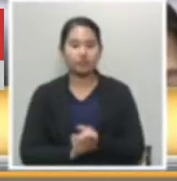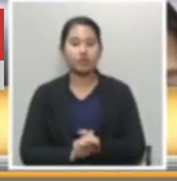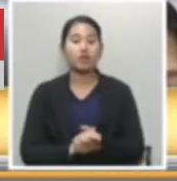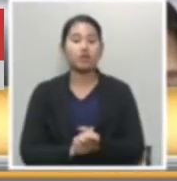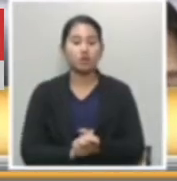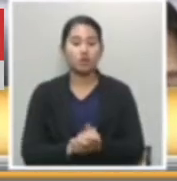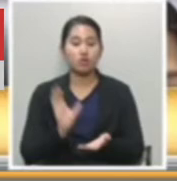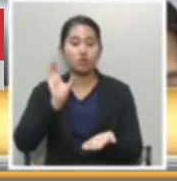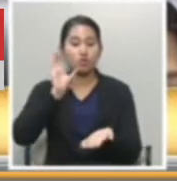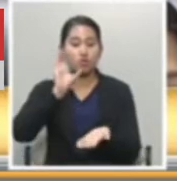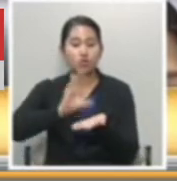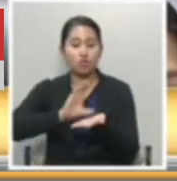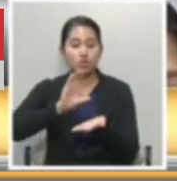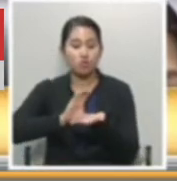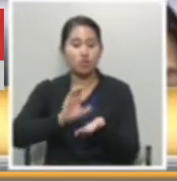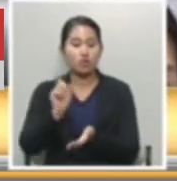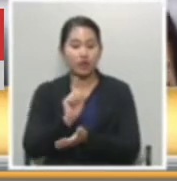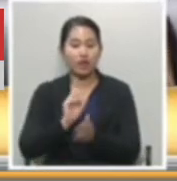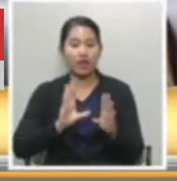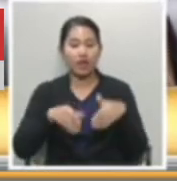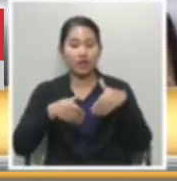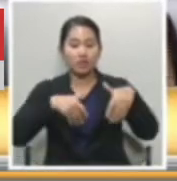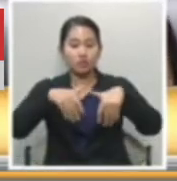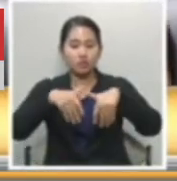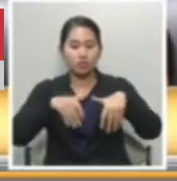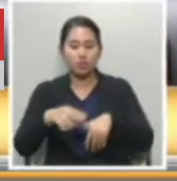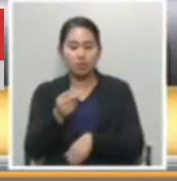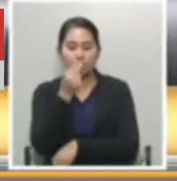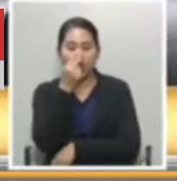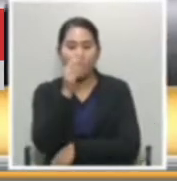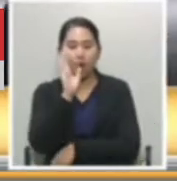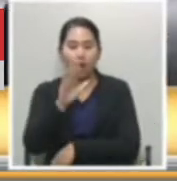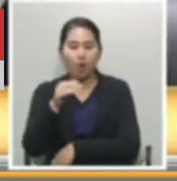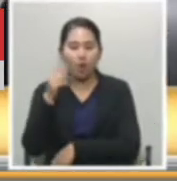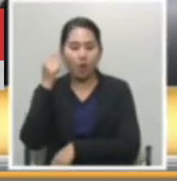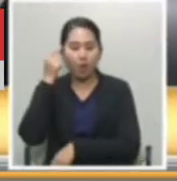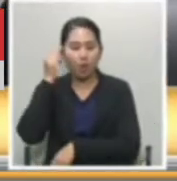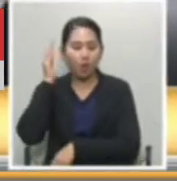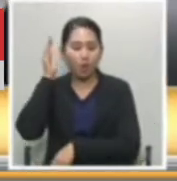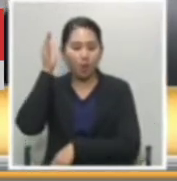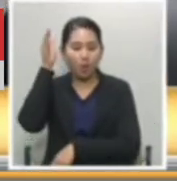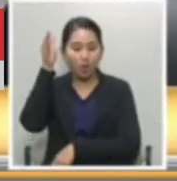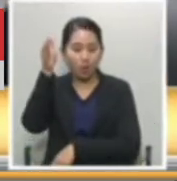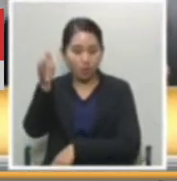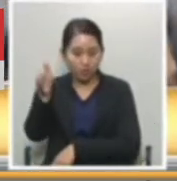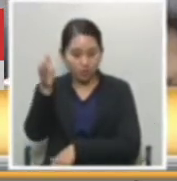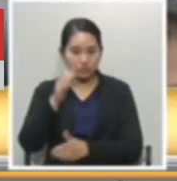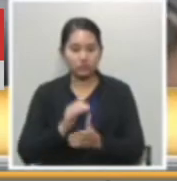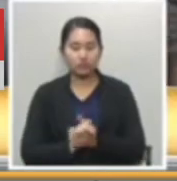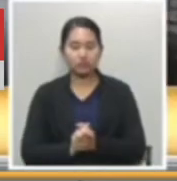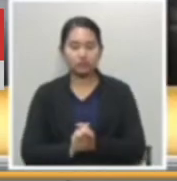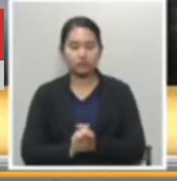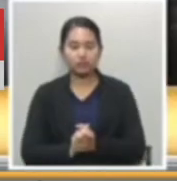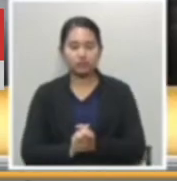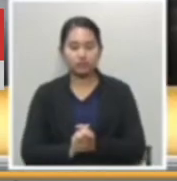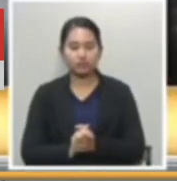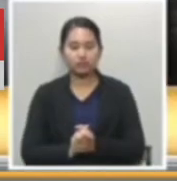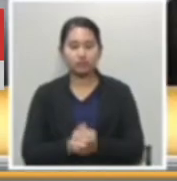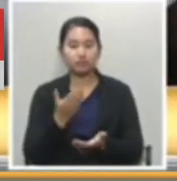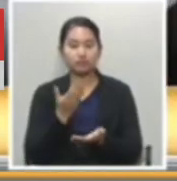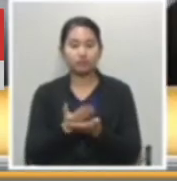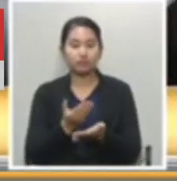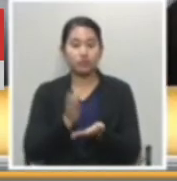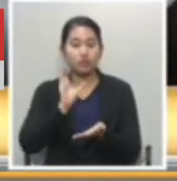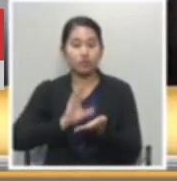งทุนที่ทำให้พี่น้องประชาชนเนี่ยเขาเห็นอนาคตนะครับทำให้ประชาชนสามารถที่จะใช้ทุน